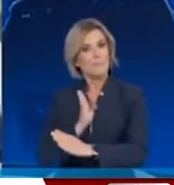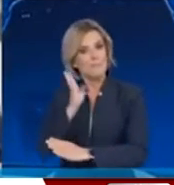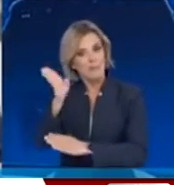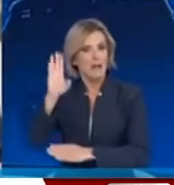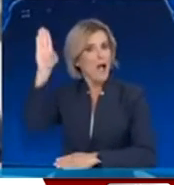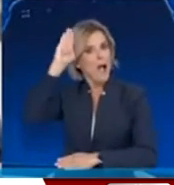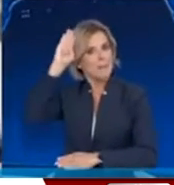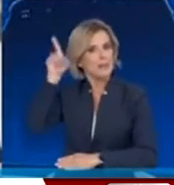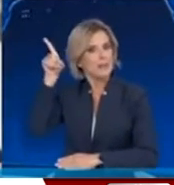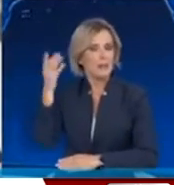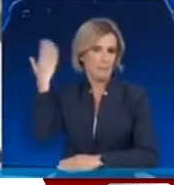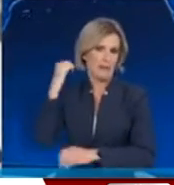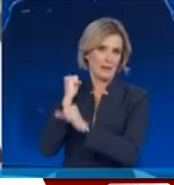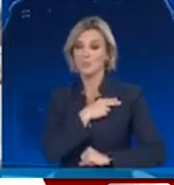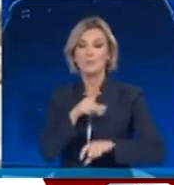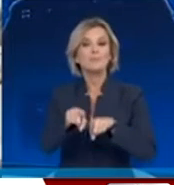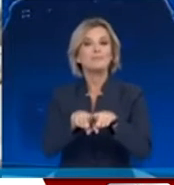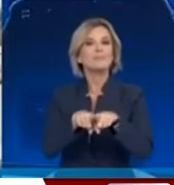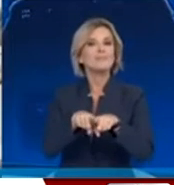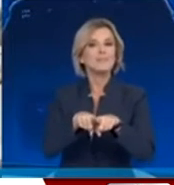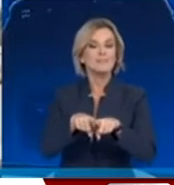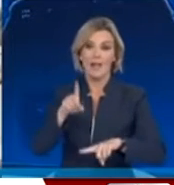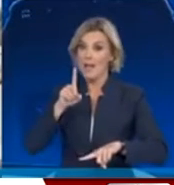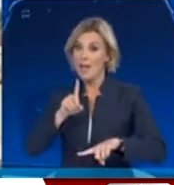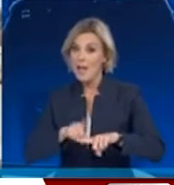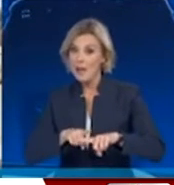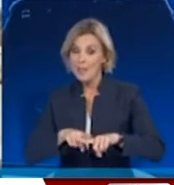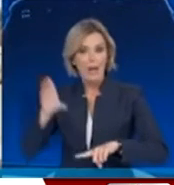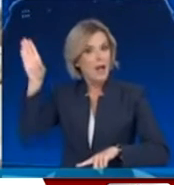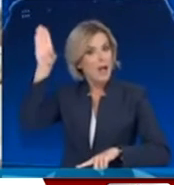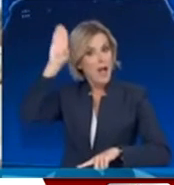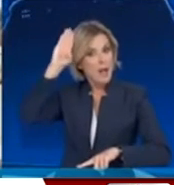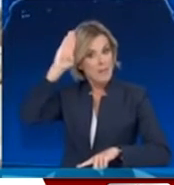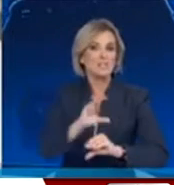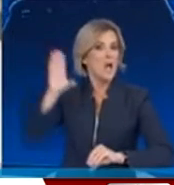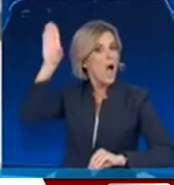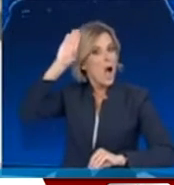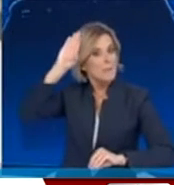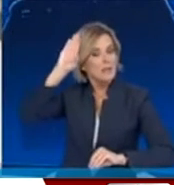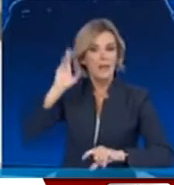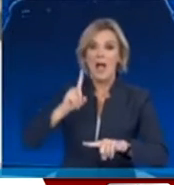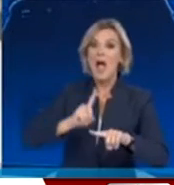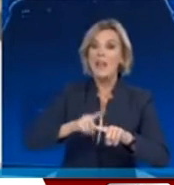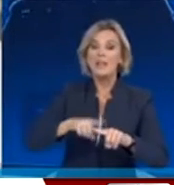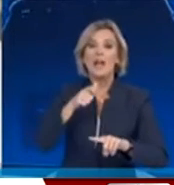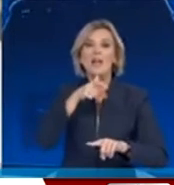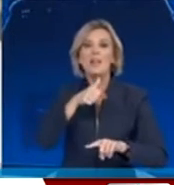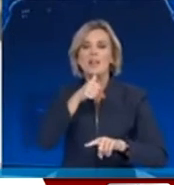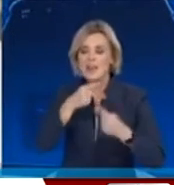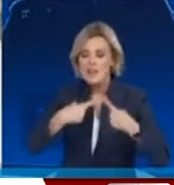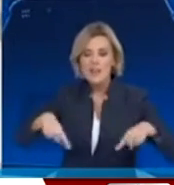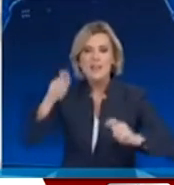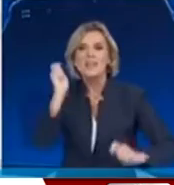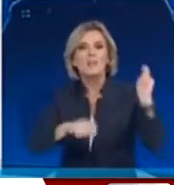ιδιαίτερη αναφορά στην περιοχή του Εύρου και συγκεκριμένα στη μονάδα επεξεργασίας φυσικού αερίου και στην ιδιωτικοποίηση του